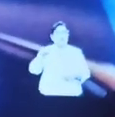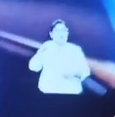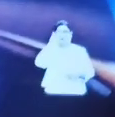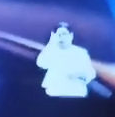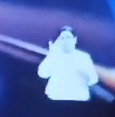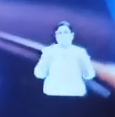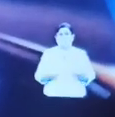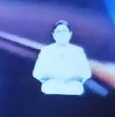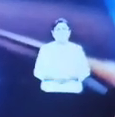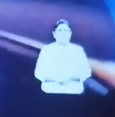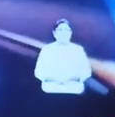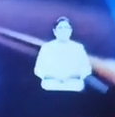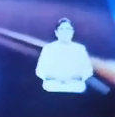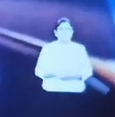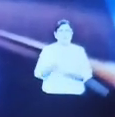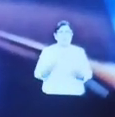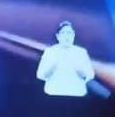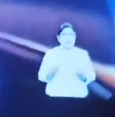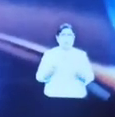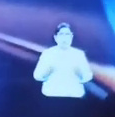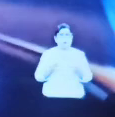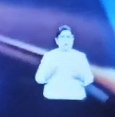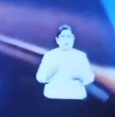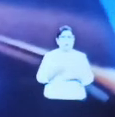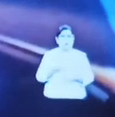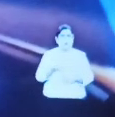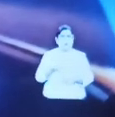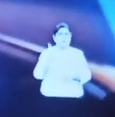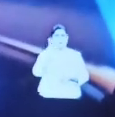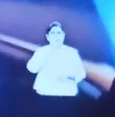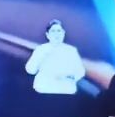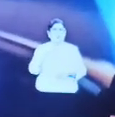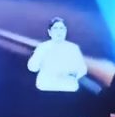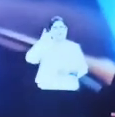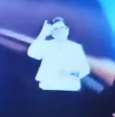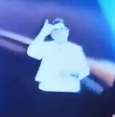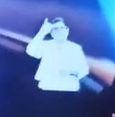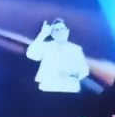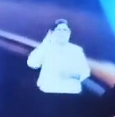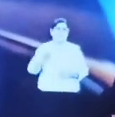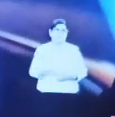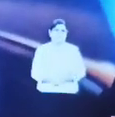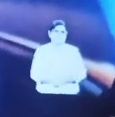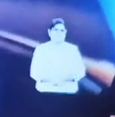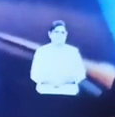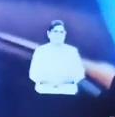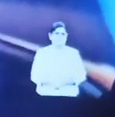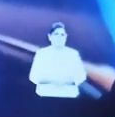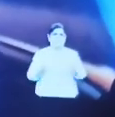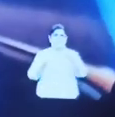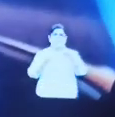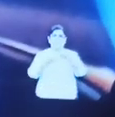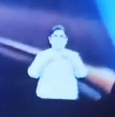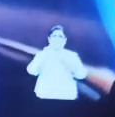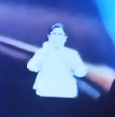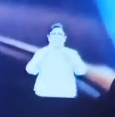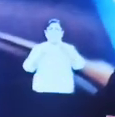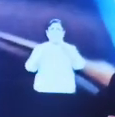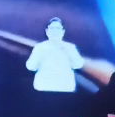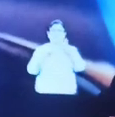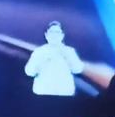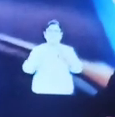برای بهترین بازیگر مرد از نباهات چهره خواستن که بیاد بالا. نباهات چهره نقش